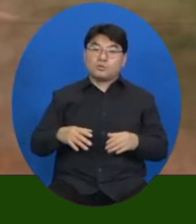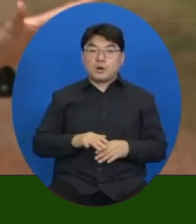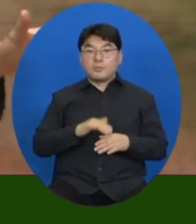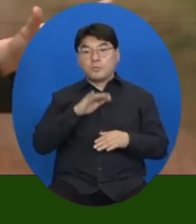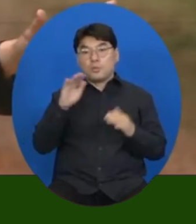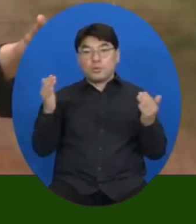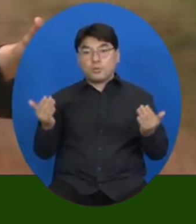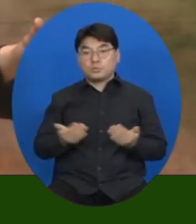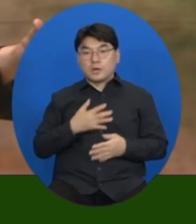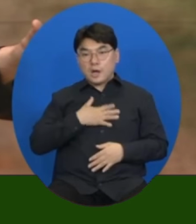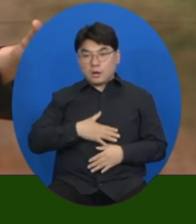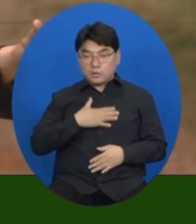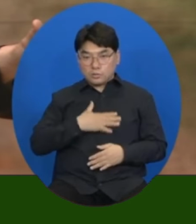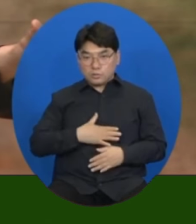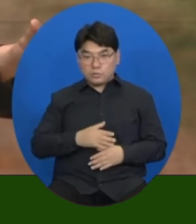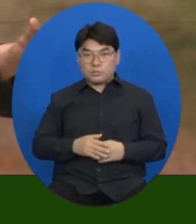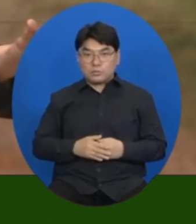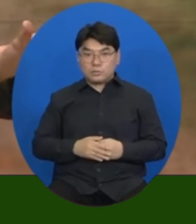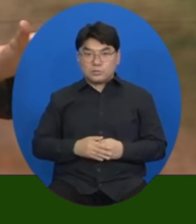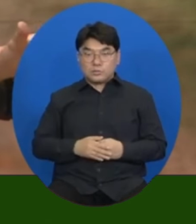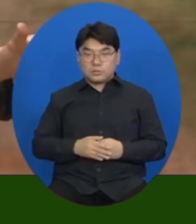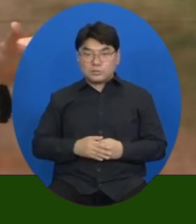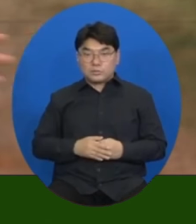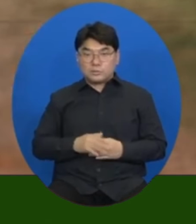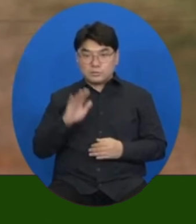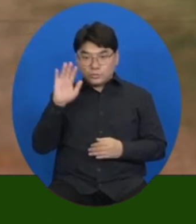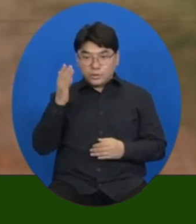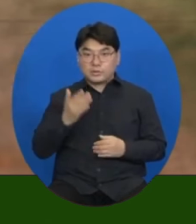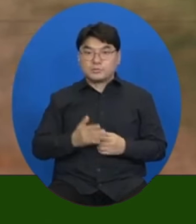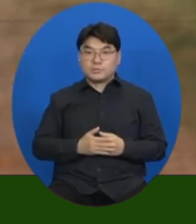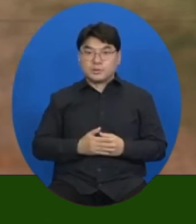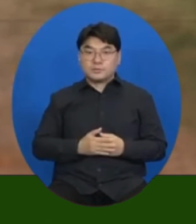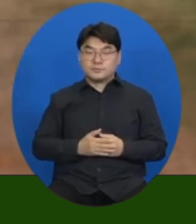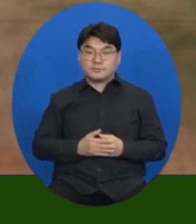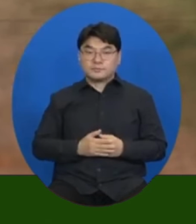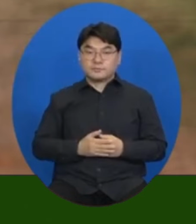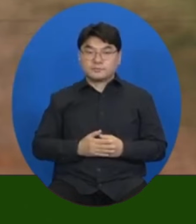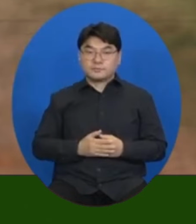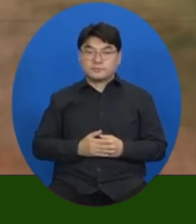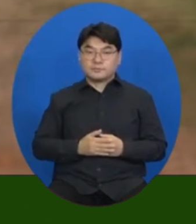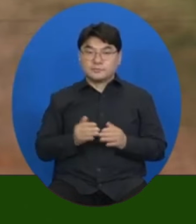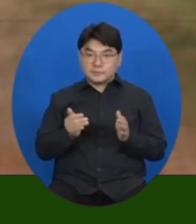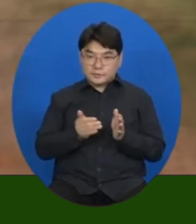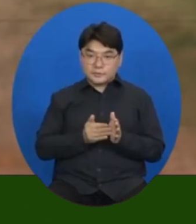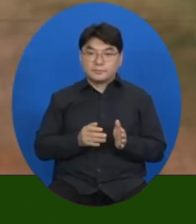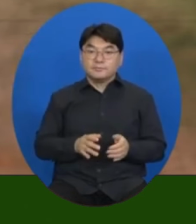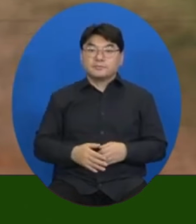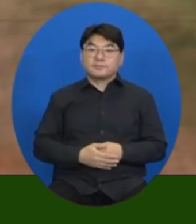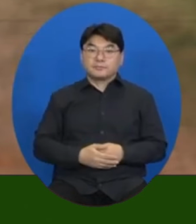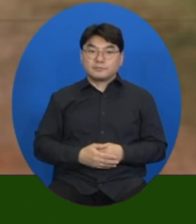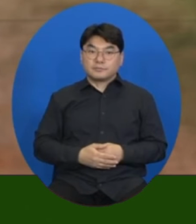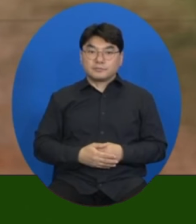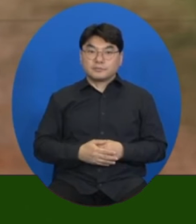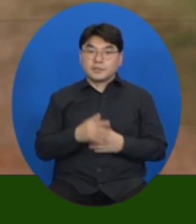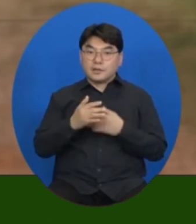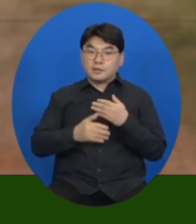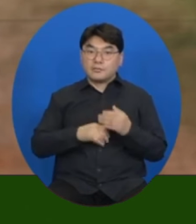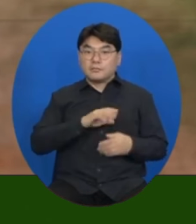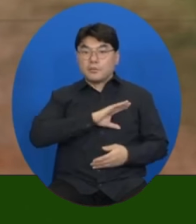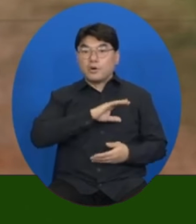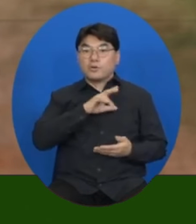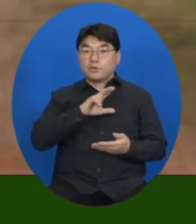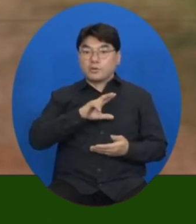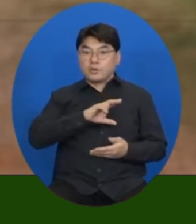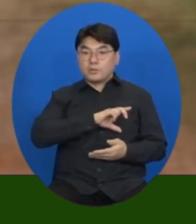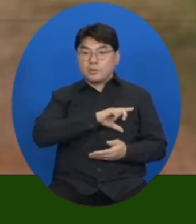아니고 전 세계 알려져 있고 하나님이 그렇게 하시거든요 그런데 그 명예나 인기나